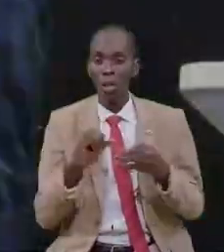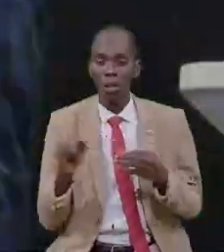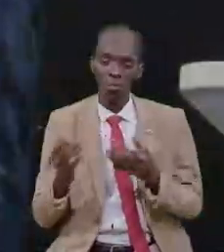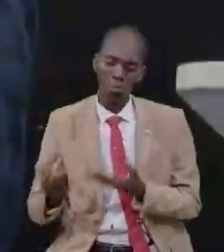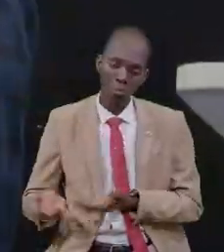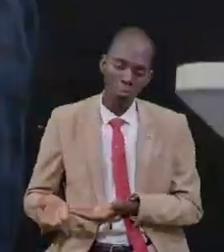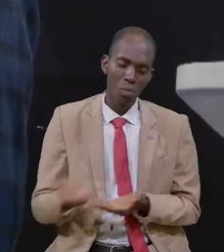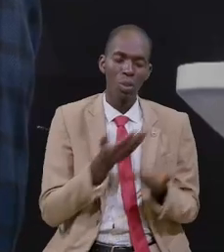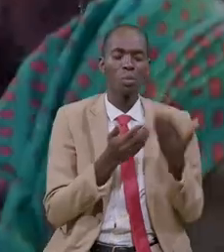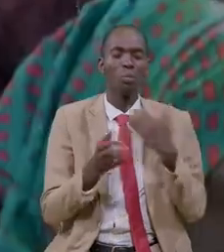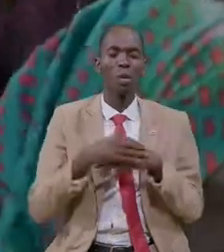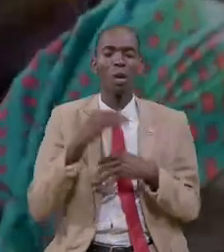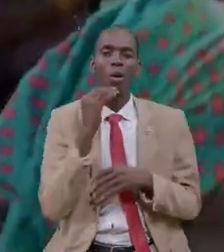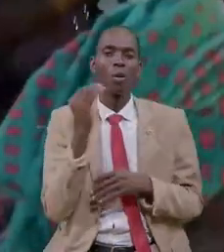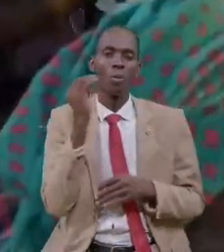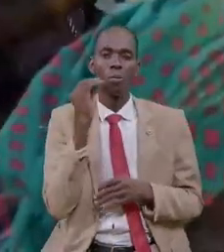dites-le non.